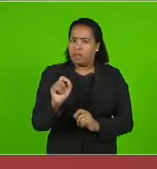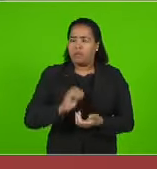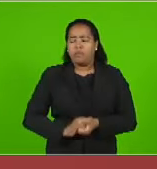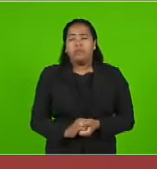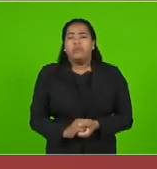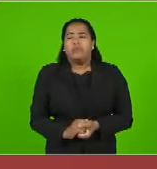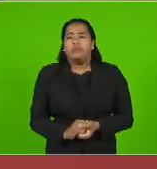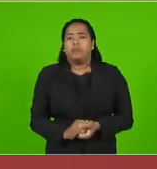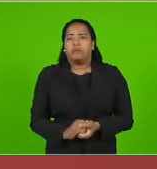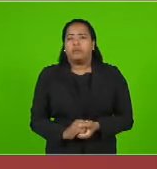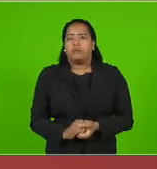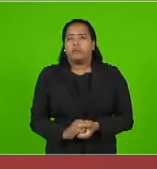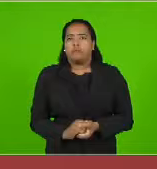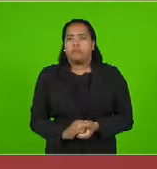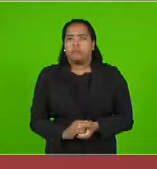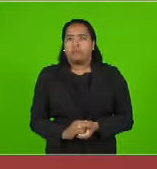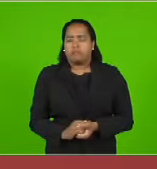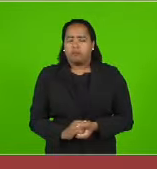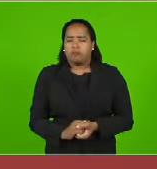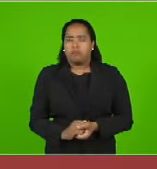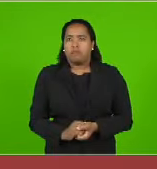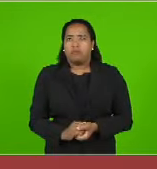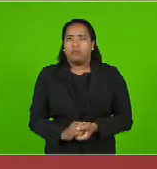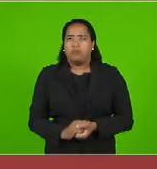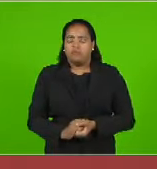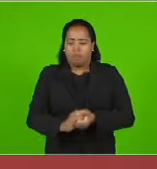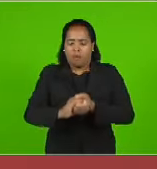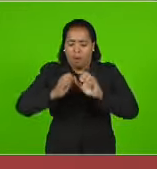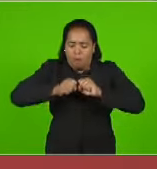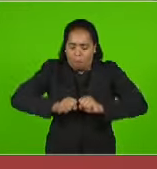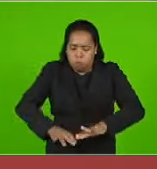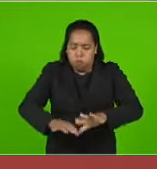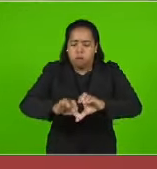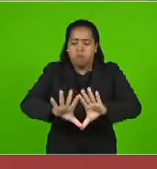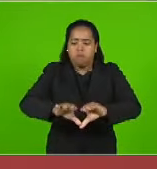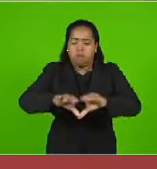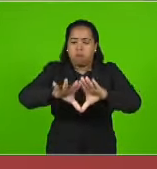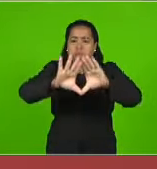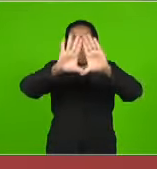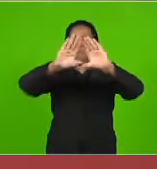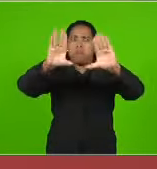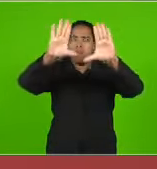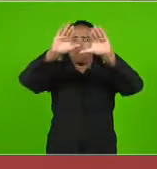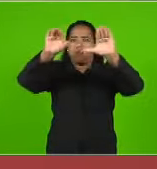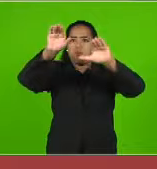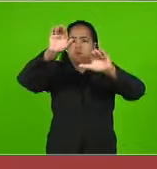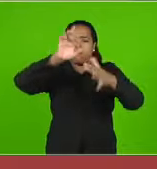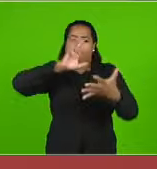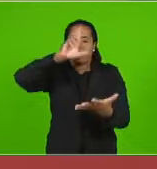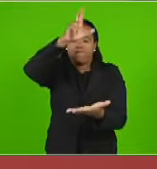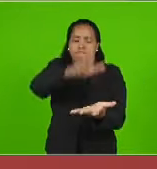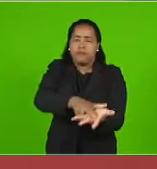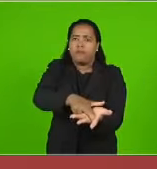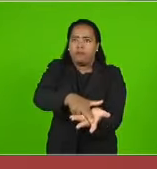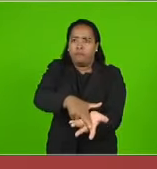сегодня о том, что когда вот облако распространилось, пришли результаты на